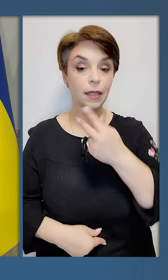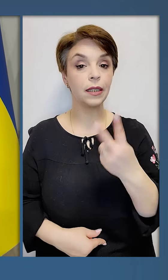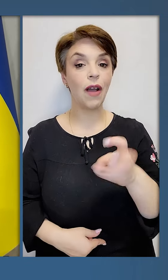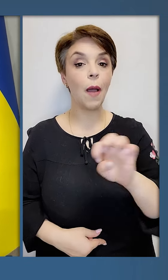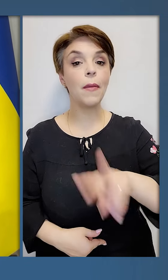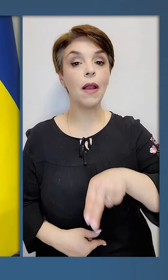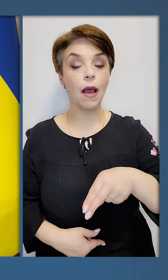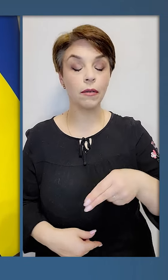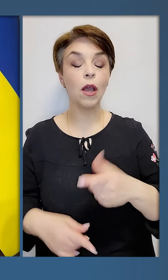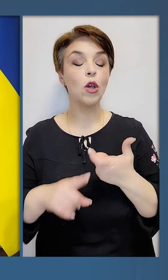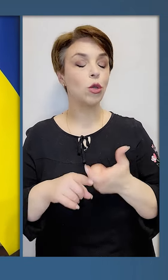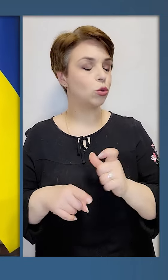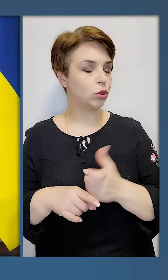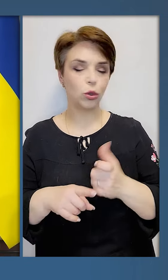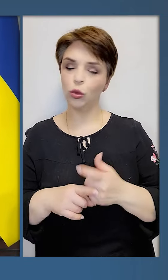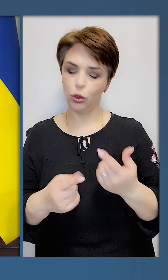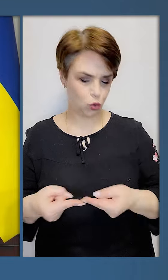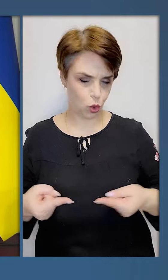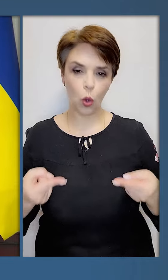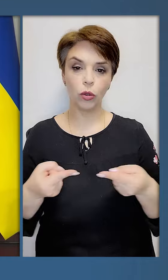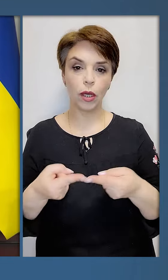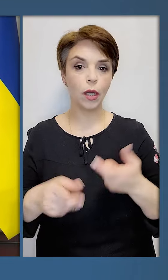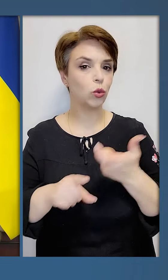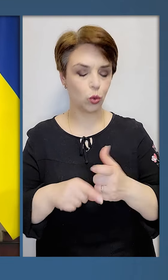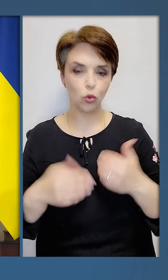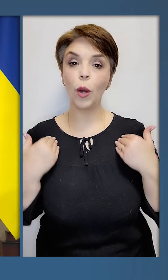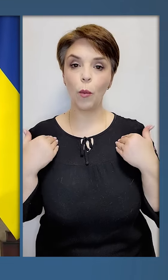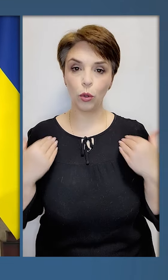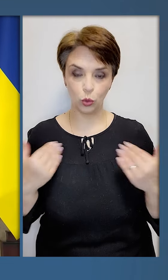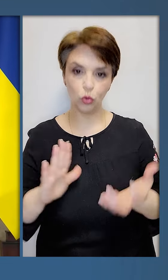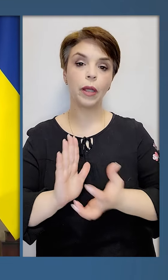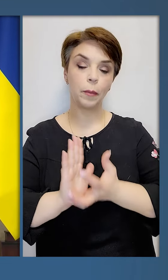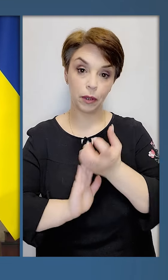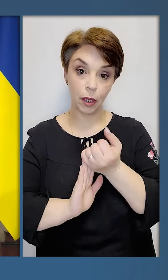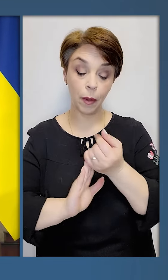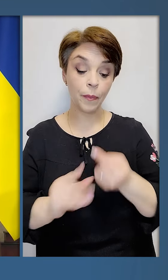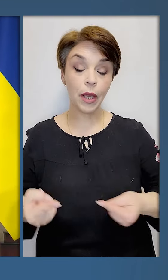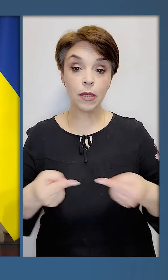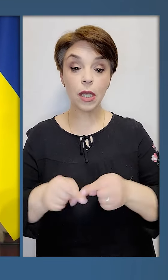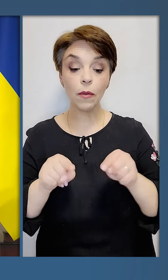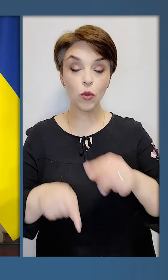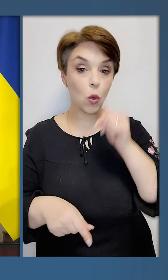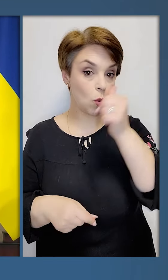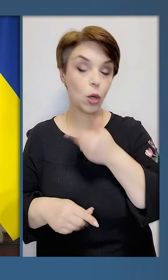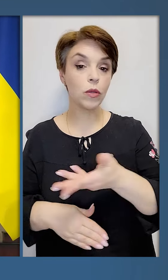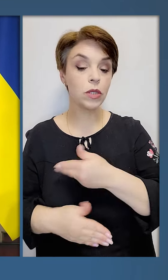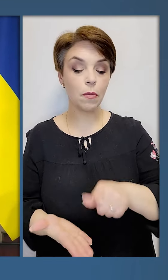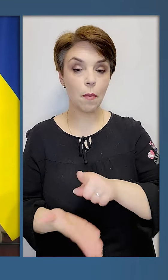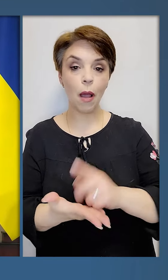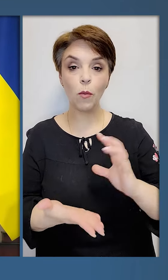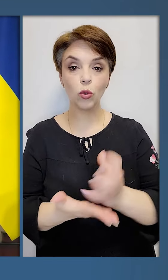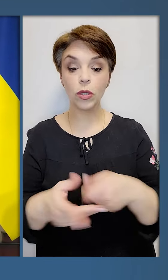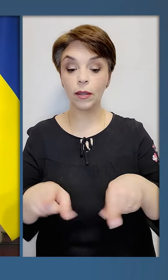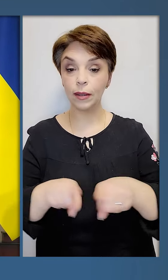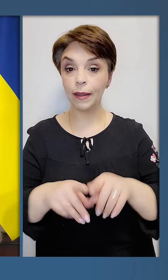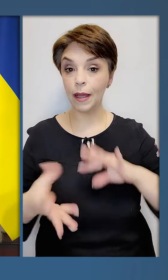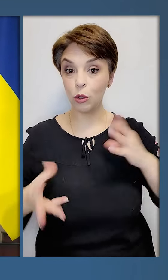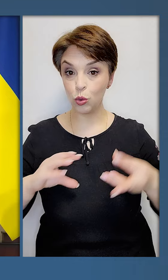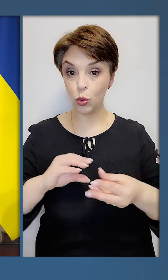2 мільярда. Дуже дякую. Це дуже конкретна, дуже потужна підтримка. І саме в цьому році ми маємо досягти